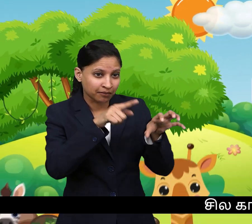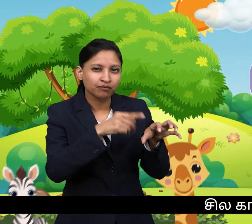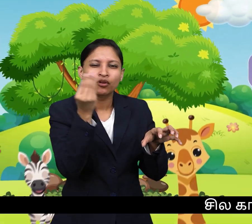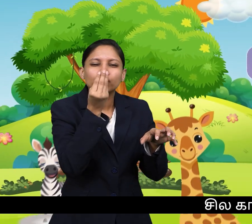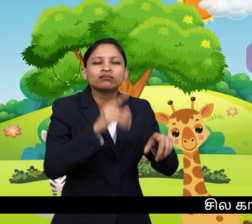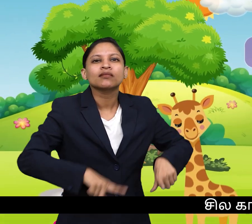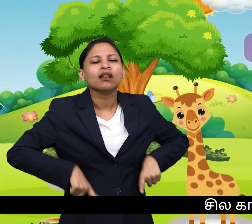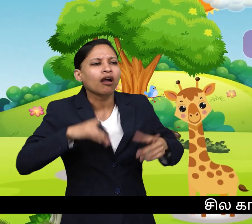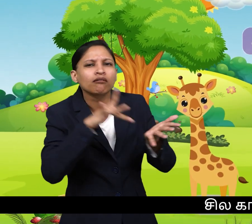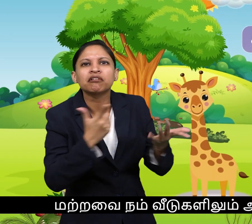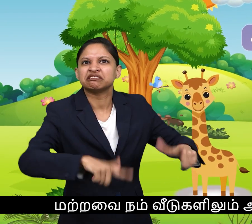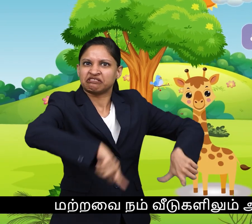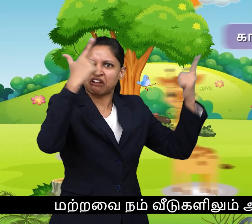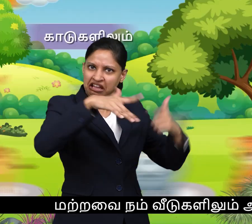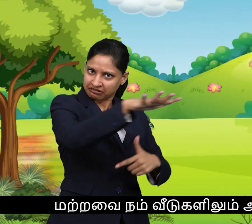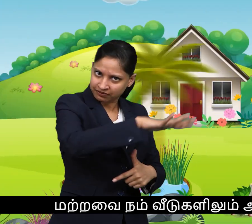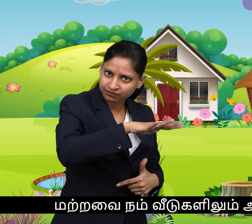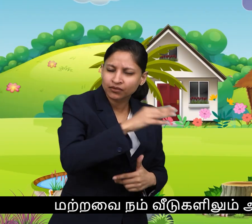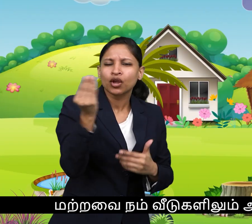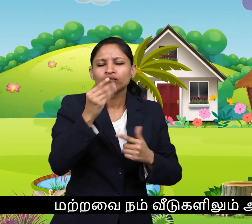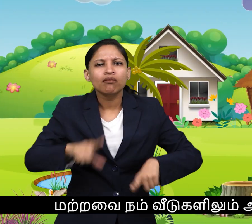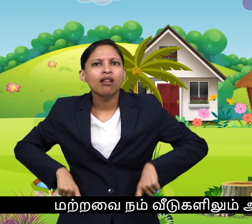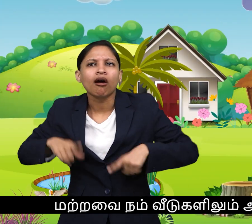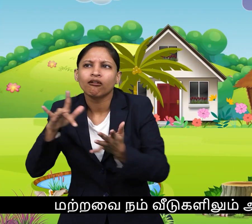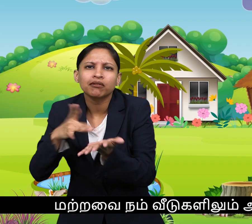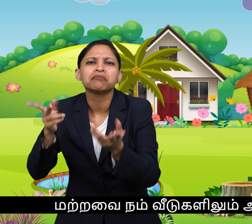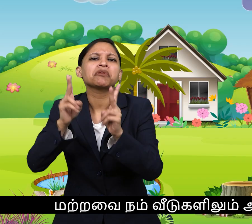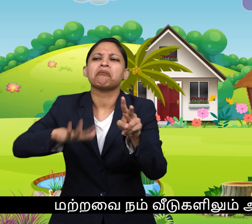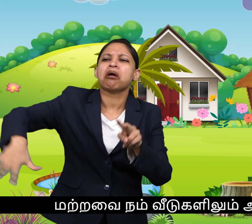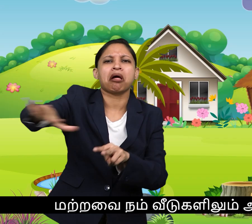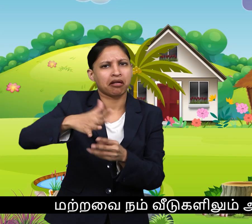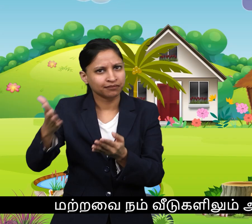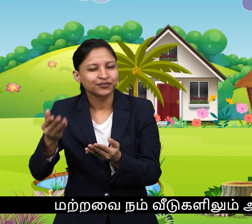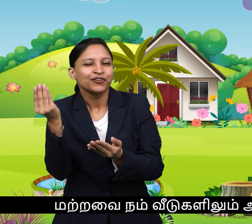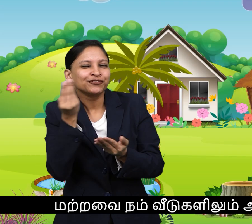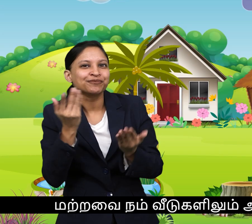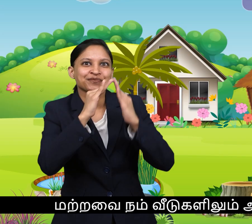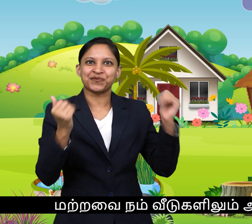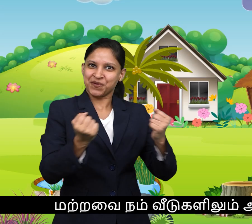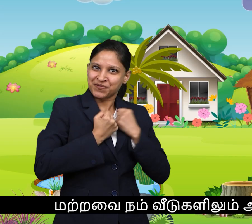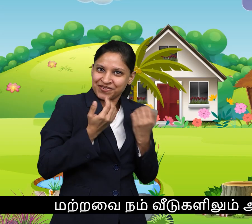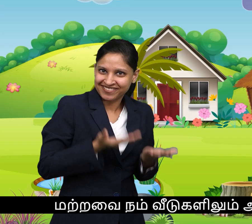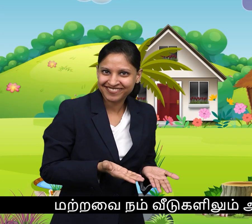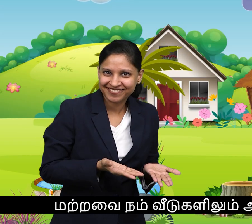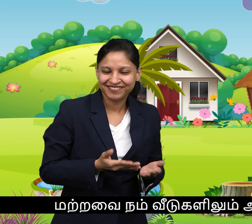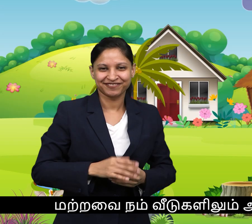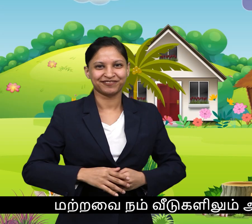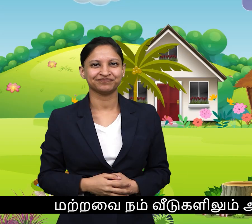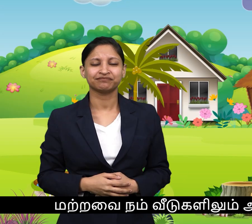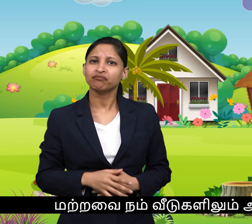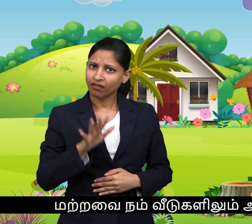சில காடுகளிலும் மற்றவை நம் வீடுகளிலும் அதை சுற்றியும் வசிக்கின்றன.